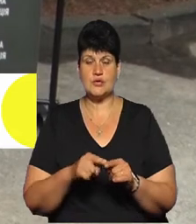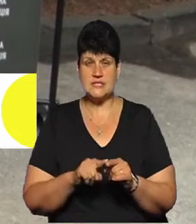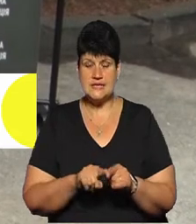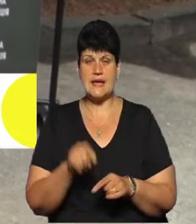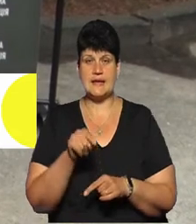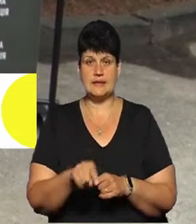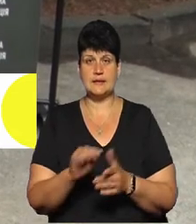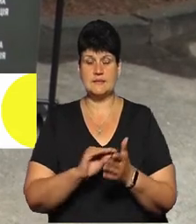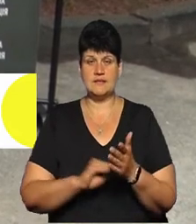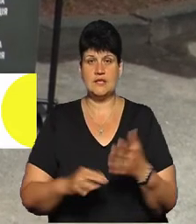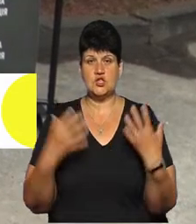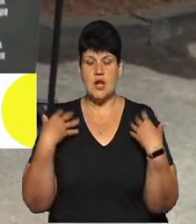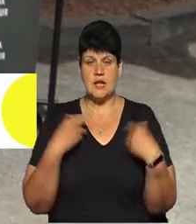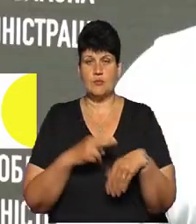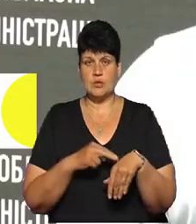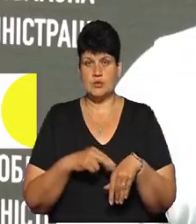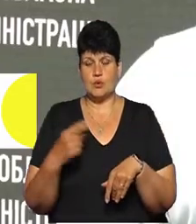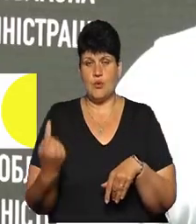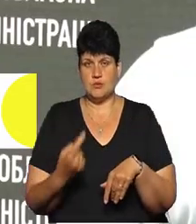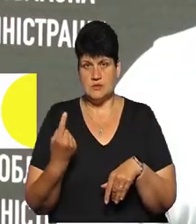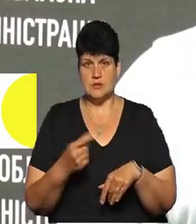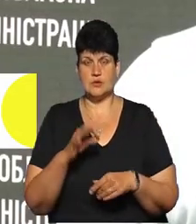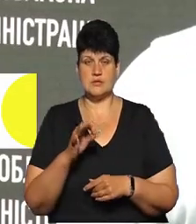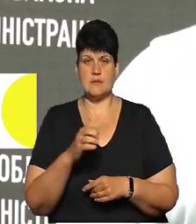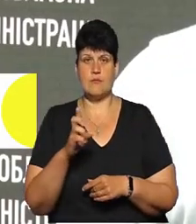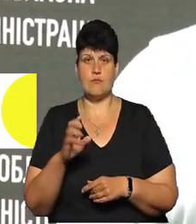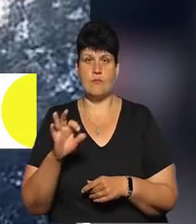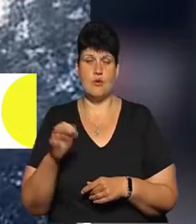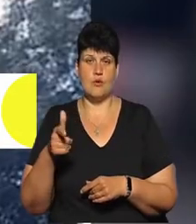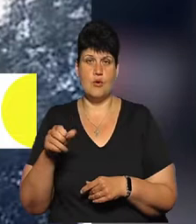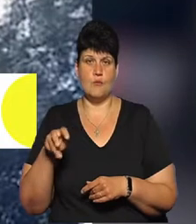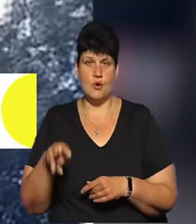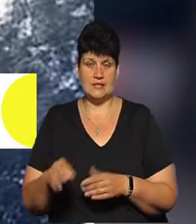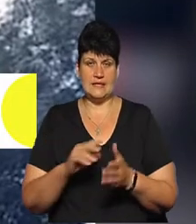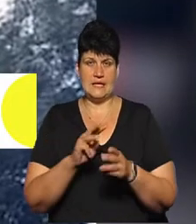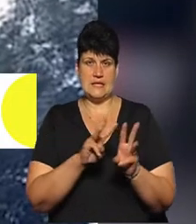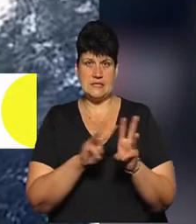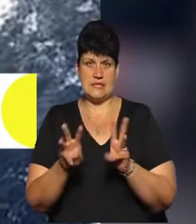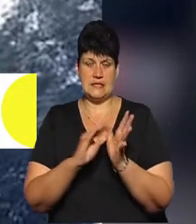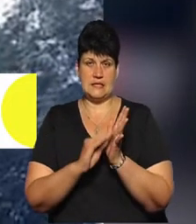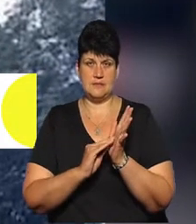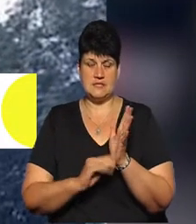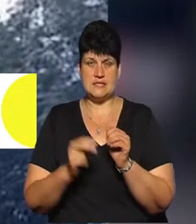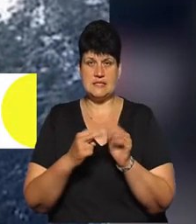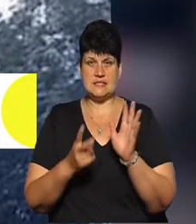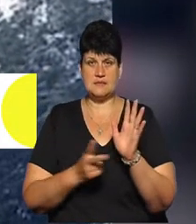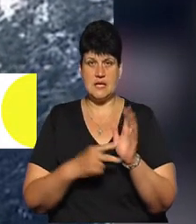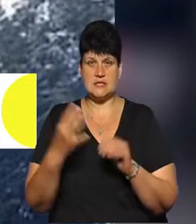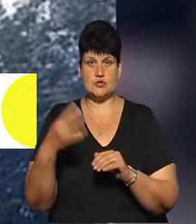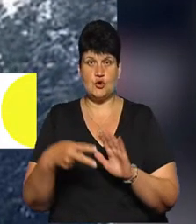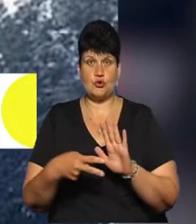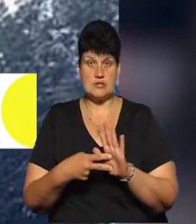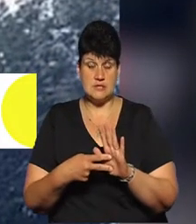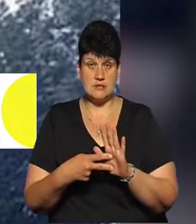начальник Нацполіції Тернопільщини Олександр Богомол. За його словами, на сайті вказаний час публікації 17:47, але оприлюднили його